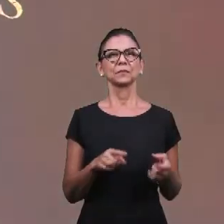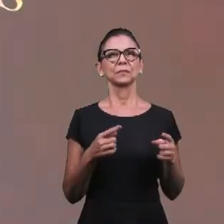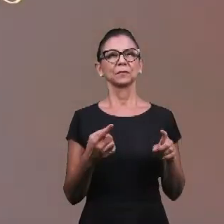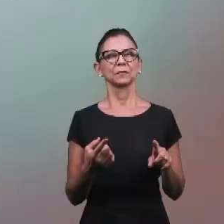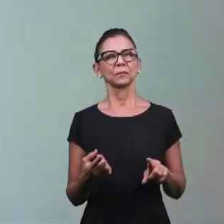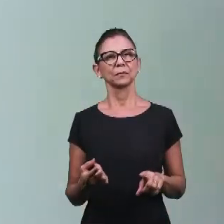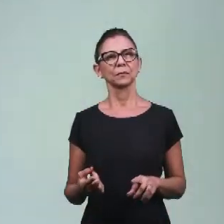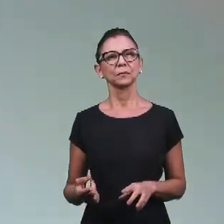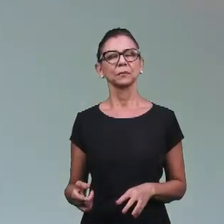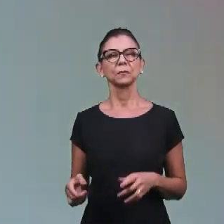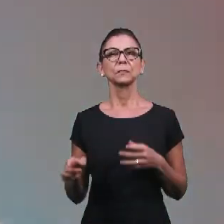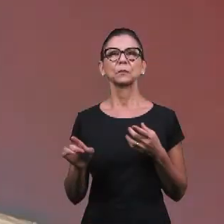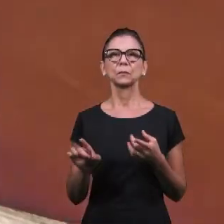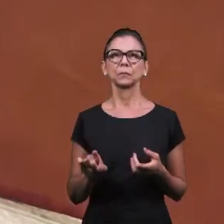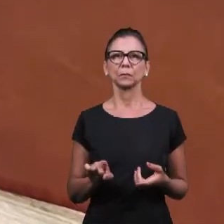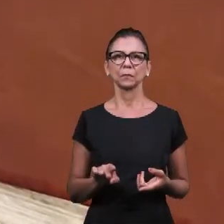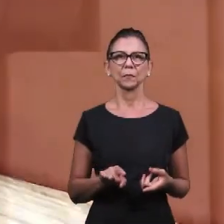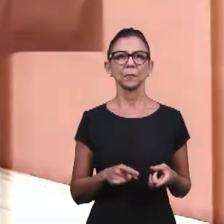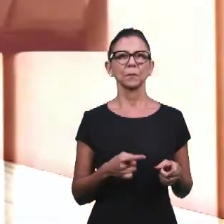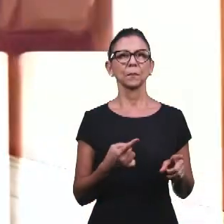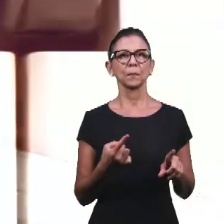Аллилуйя! Слава Иисусу!